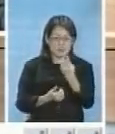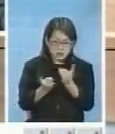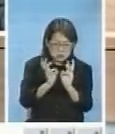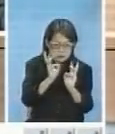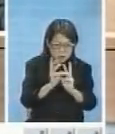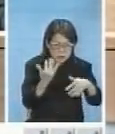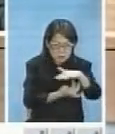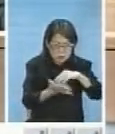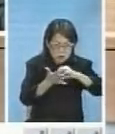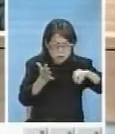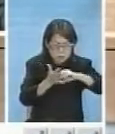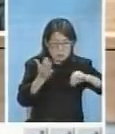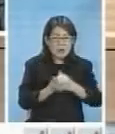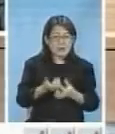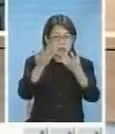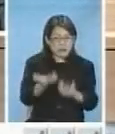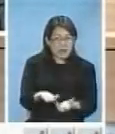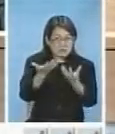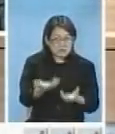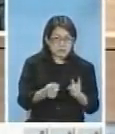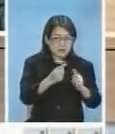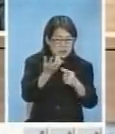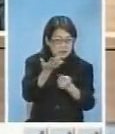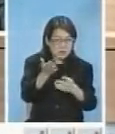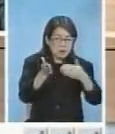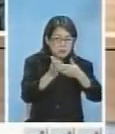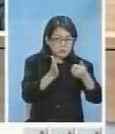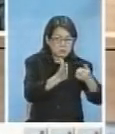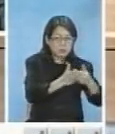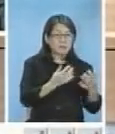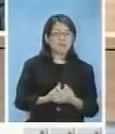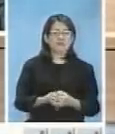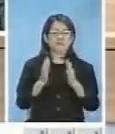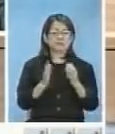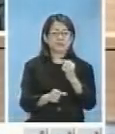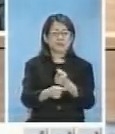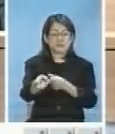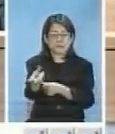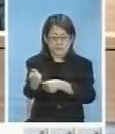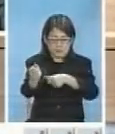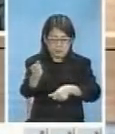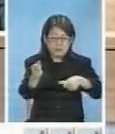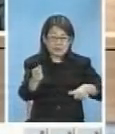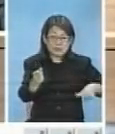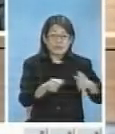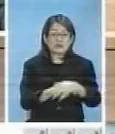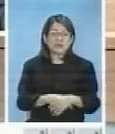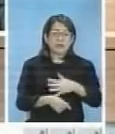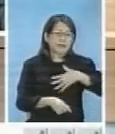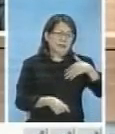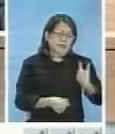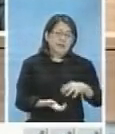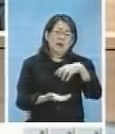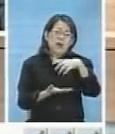นไหนจะตัดน้ำหนักแล้วก็ตัดจนพี่น้องชาวไร่ชาวนาบ้านผมได้ตัดพ้อมาว่